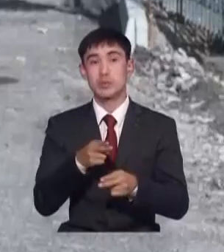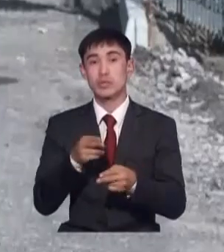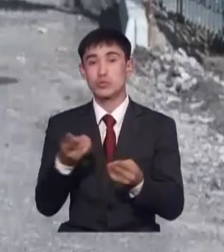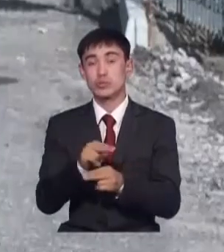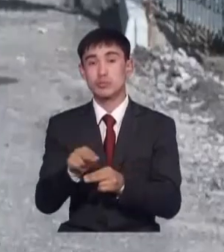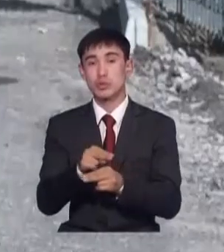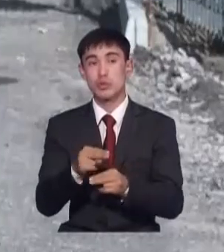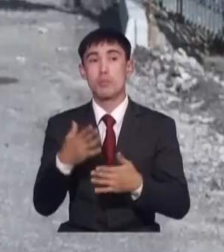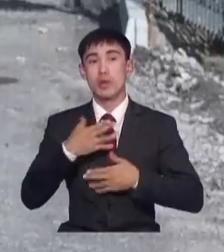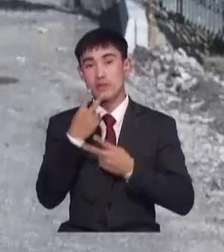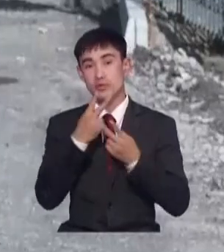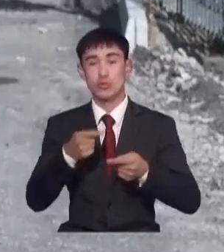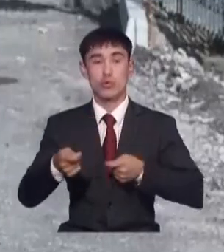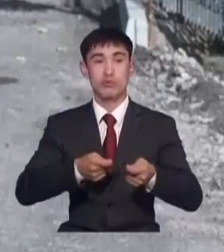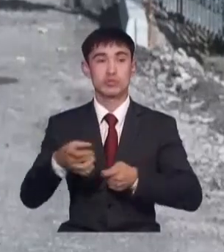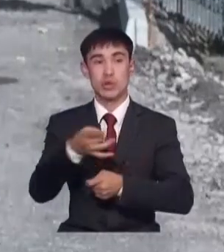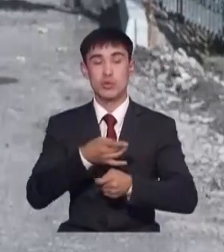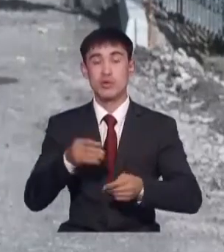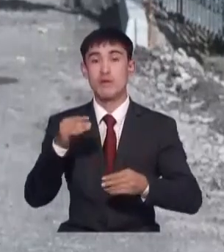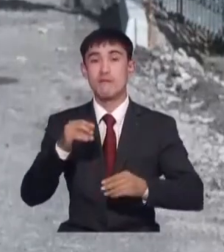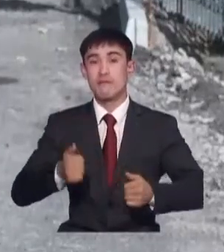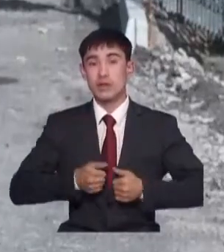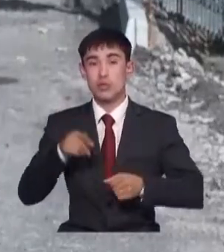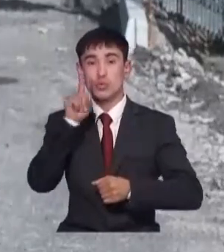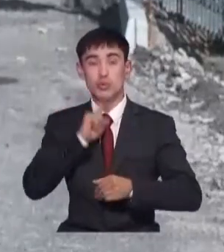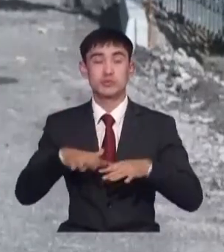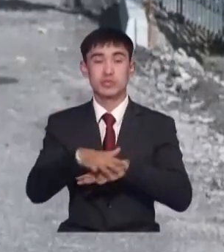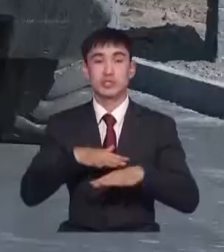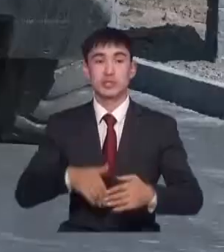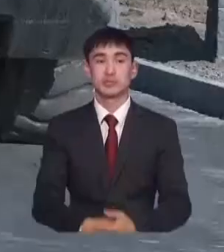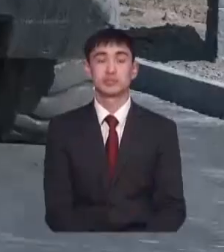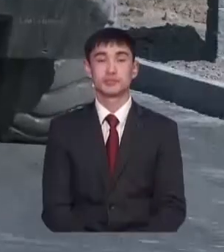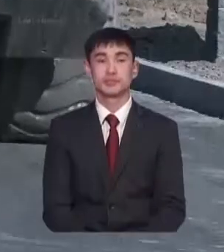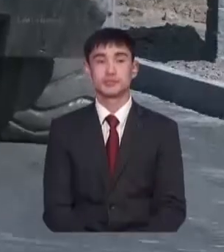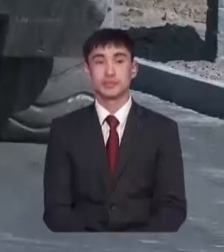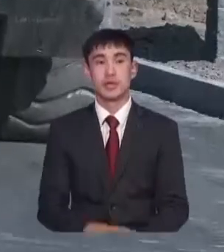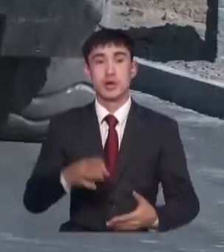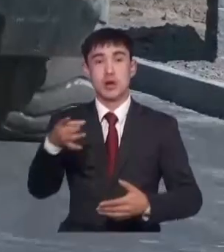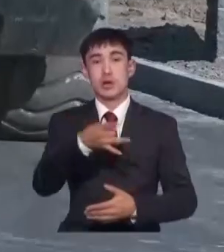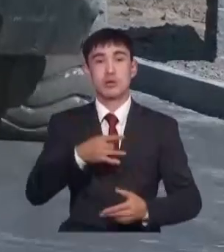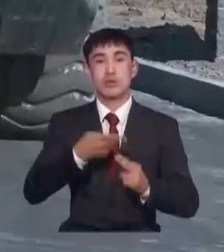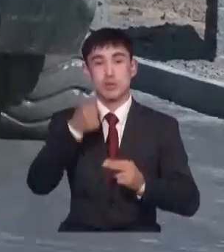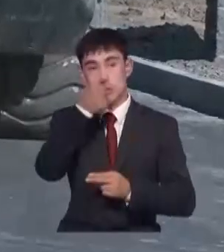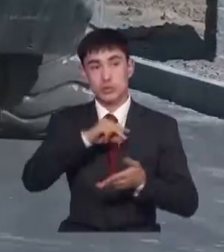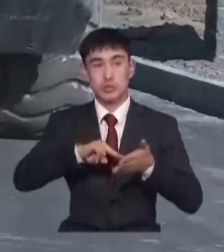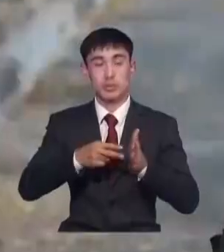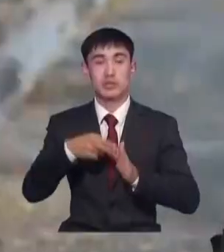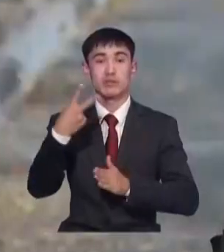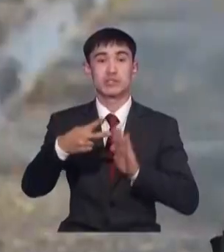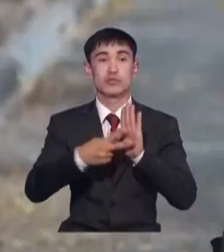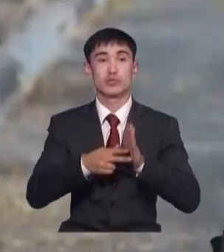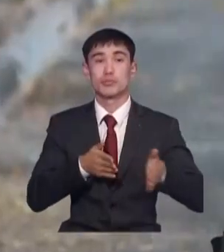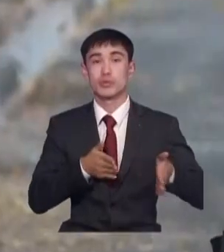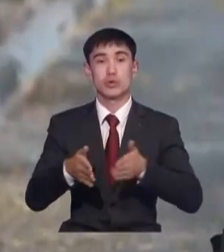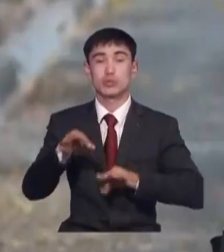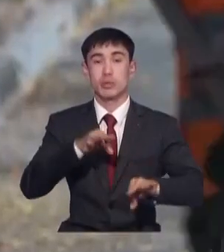бы ремонт. Но приятно видеть, что руководство района вкладывается в удобство жителей. Всего по району в этом году запланировано 28